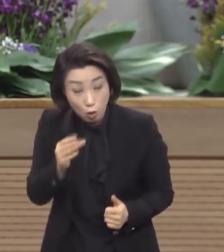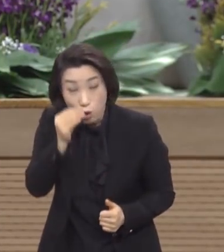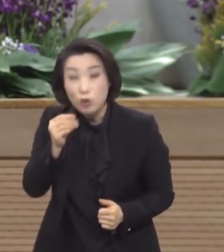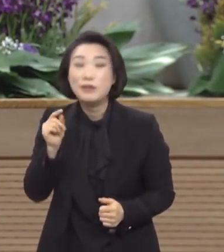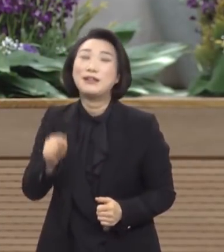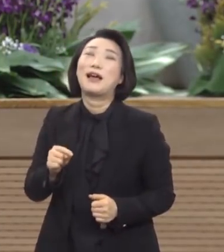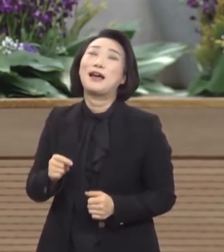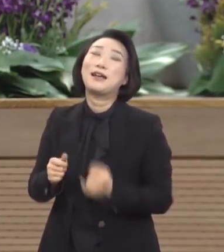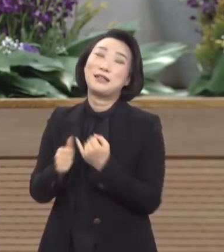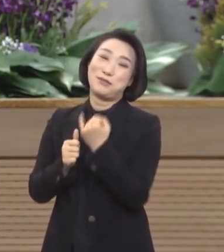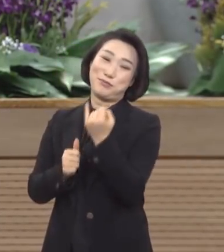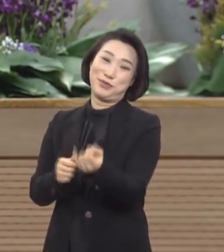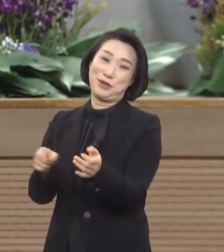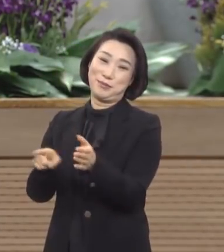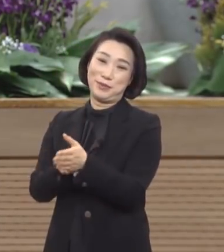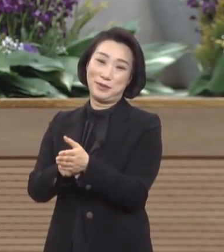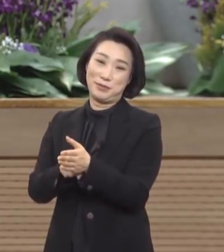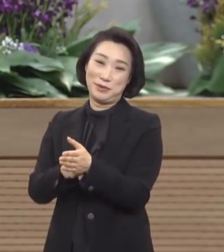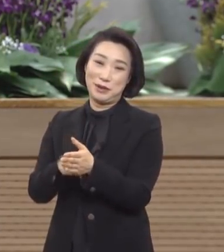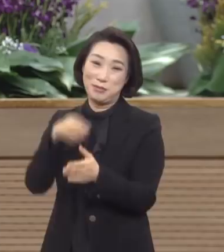이게 신부의 믿음이요.